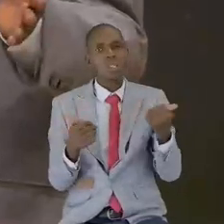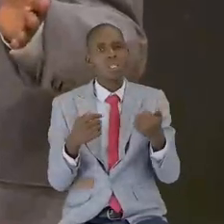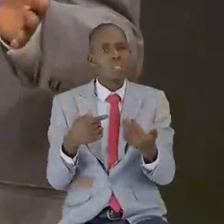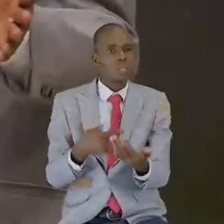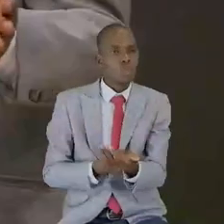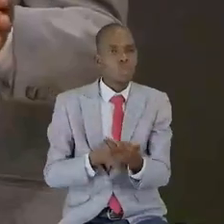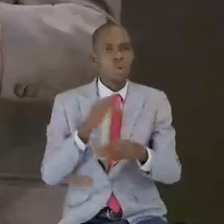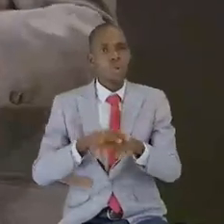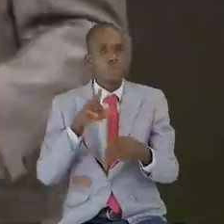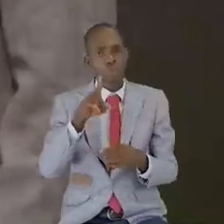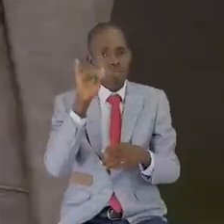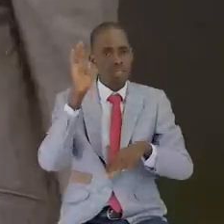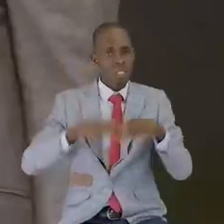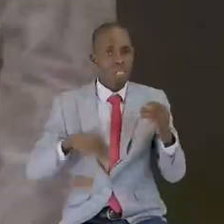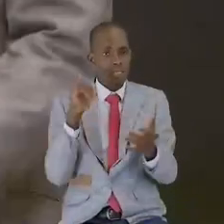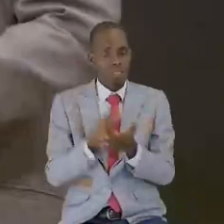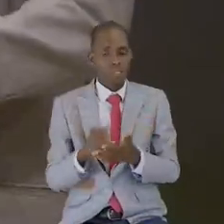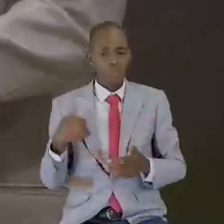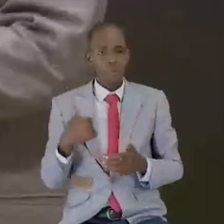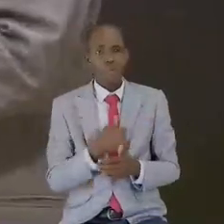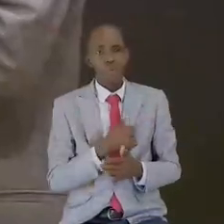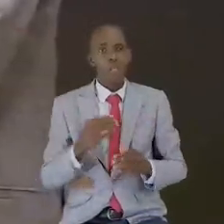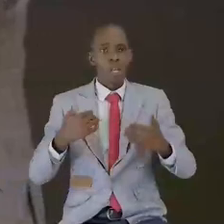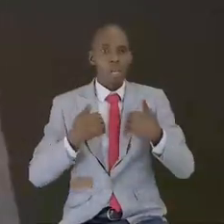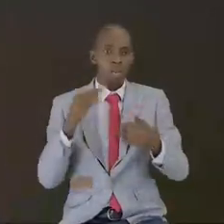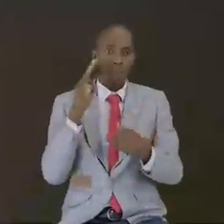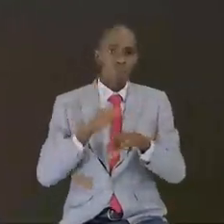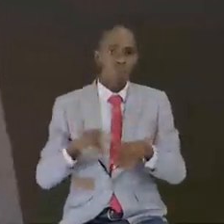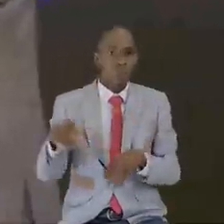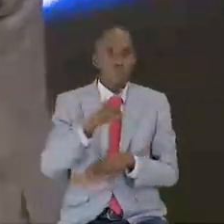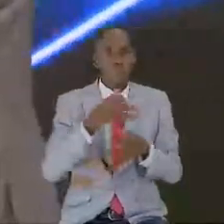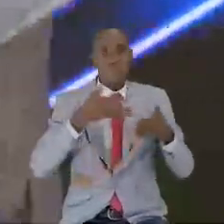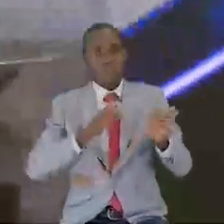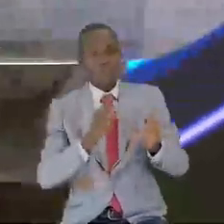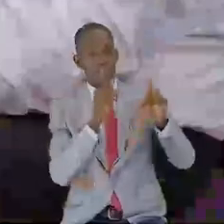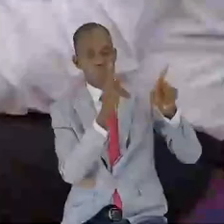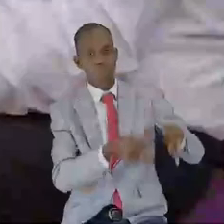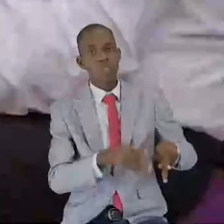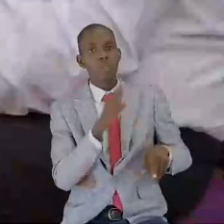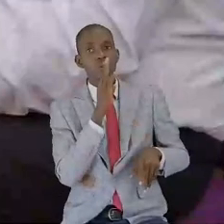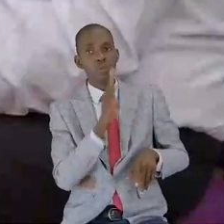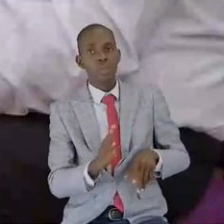vous avons prêché, qu'il soit anathème.